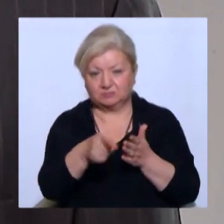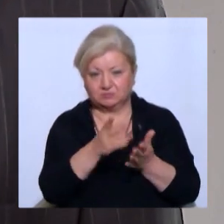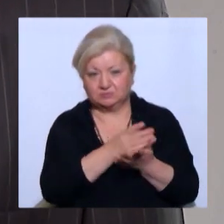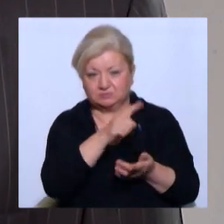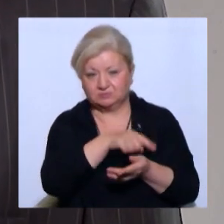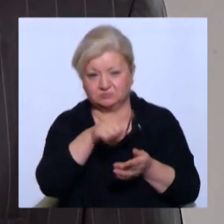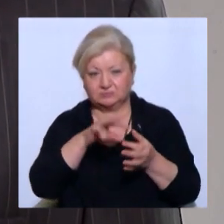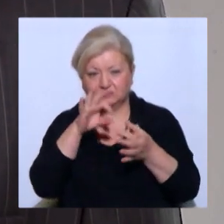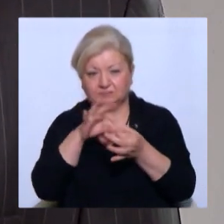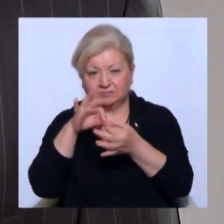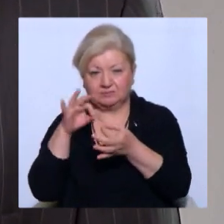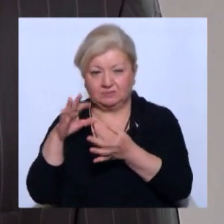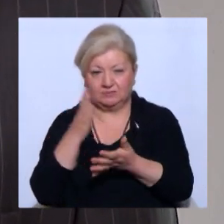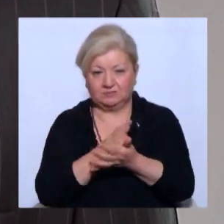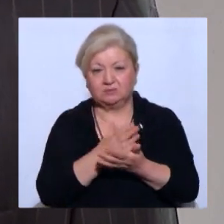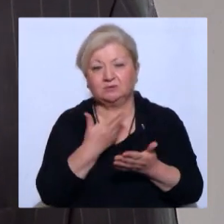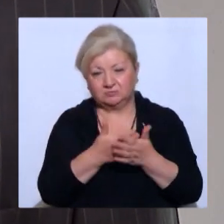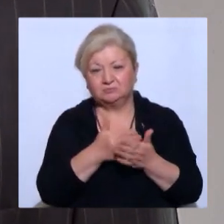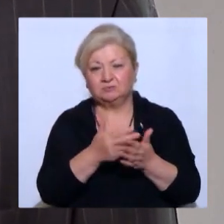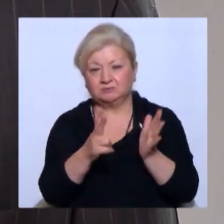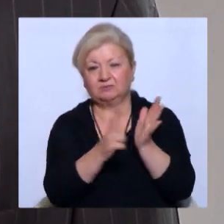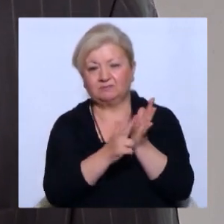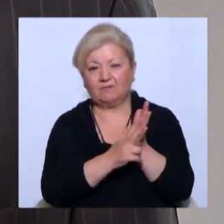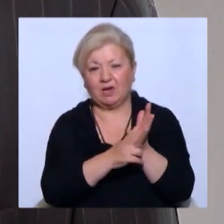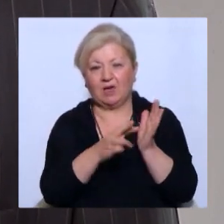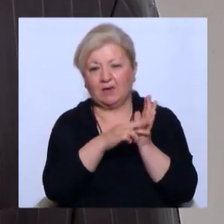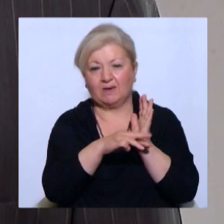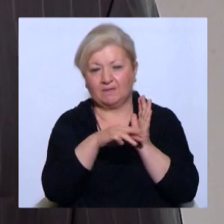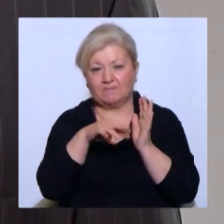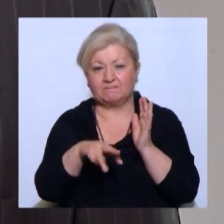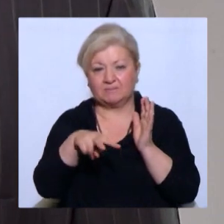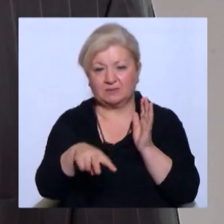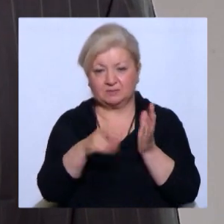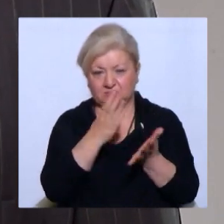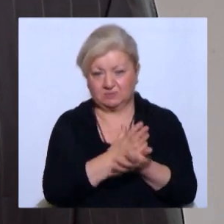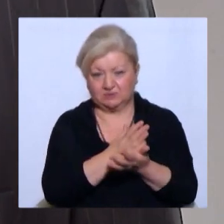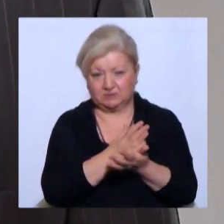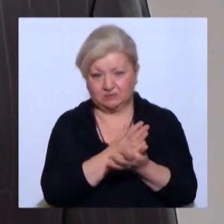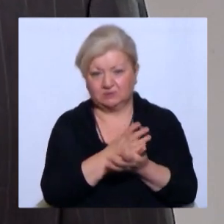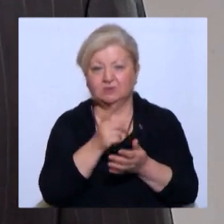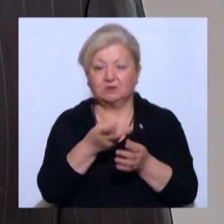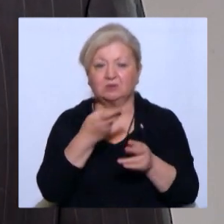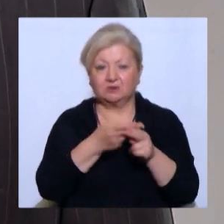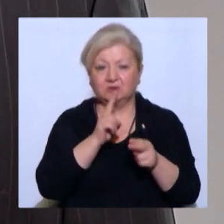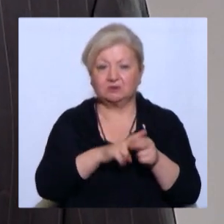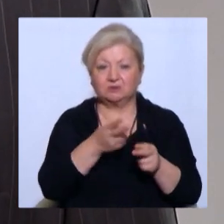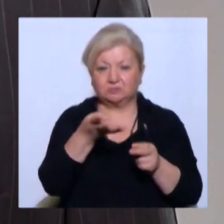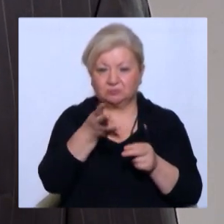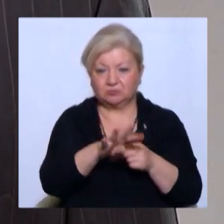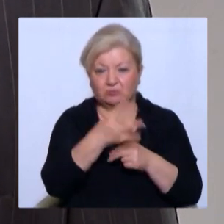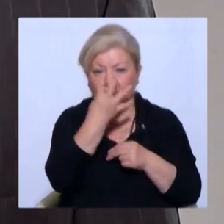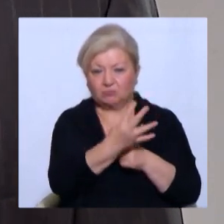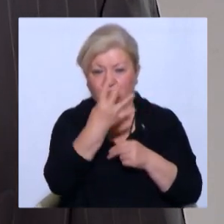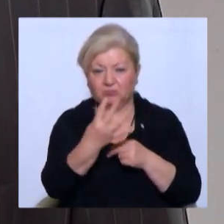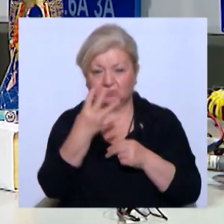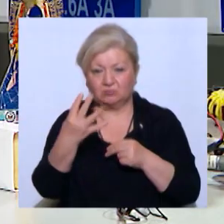8 მმ იყოს ეს ტალღის სიგრძე, ესე იგი გამოდის, რომ ყოველ 4 მმ-ში გვექნება ასეთი ადგილი, სადაც წნევა არ